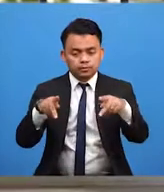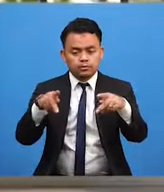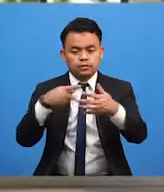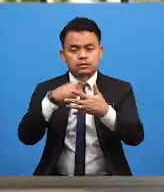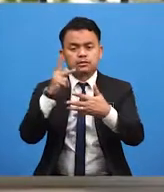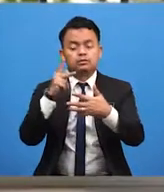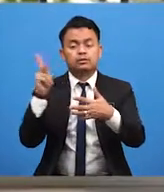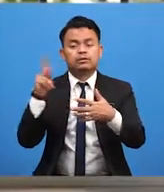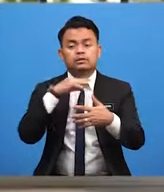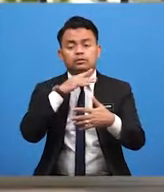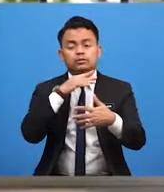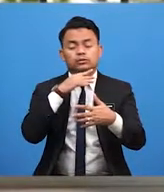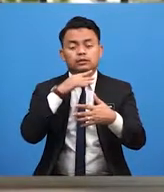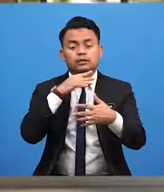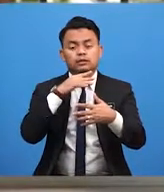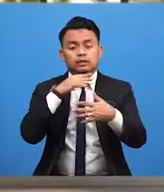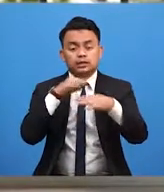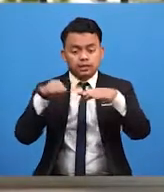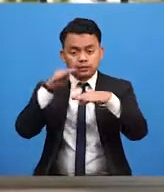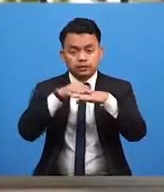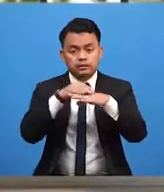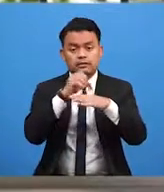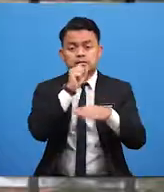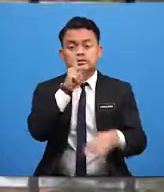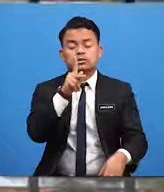permukaan stok boleh dibuat seperti cikgu tunjukkan tadi.